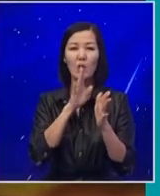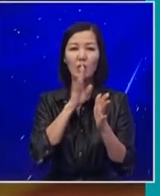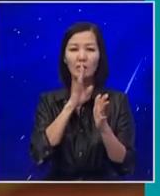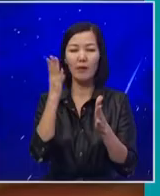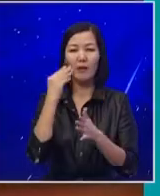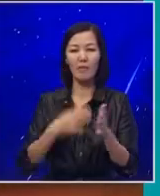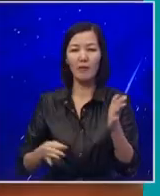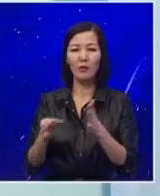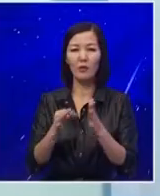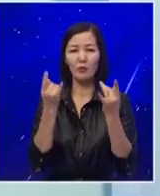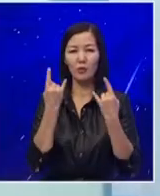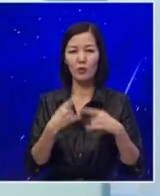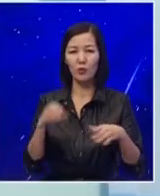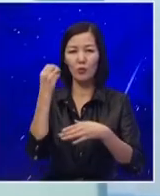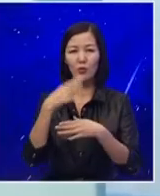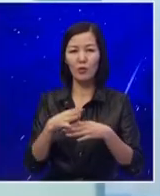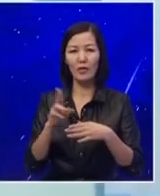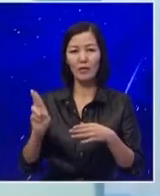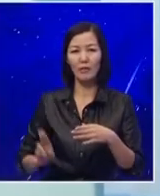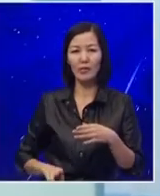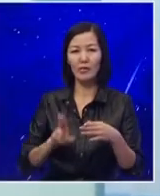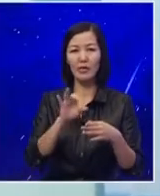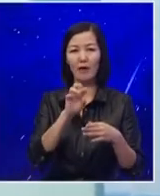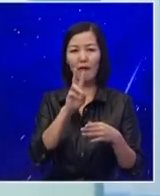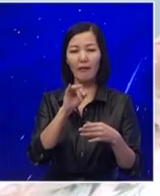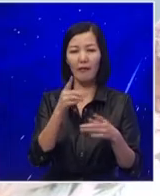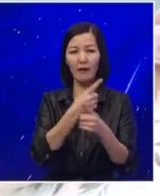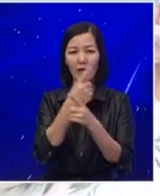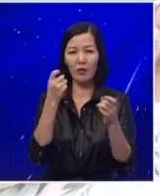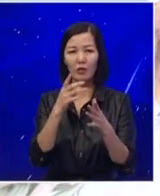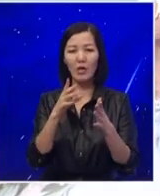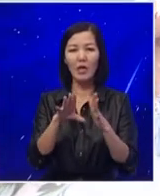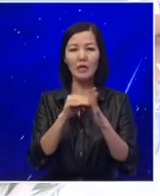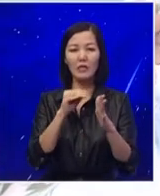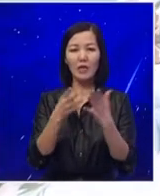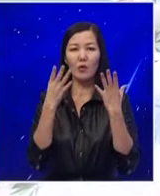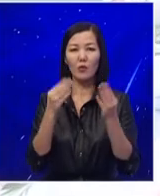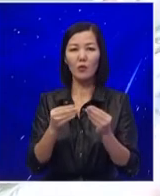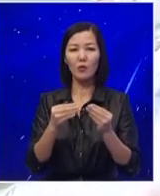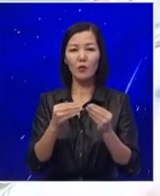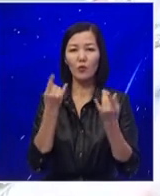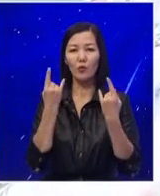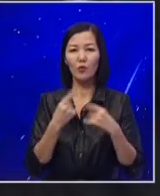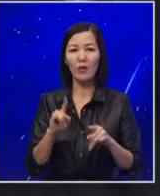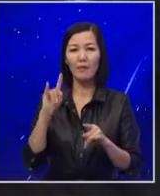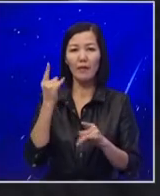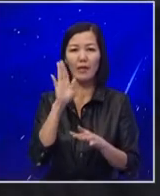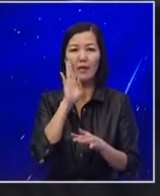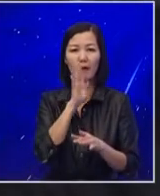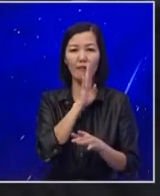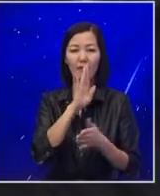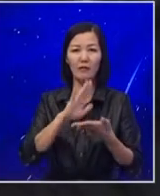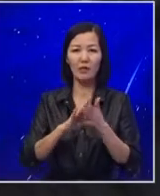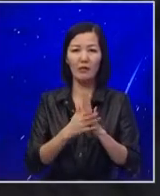облыстық перинаталдық орталығы басшысы Қанат Жұмашевтың мәлімдеуінше, сайлау күні өмір есігін ашқан нәрестелер мен олардың аналарының